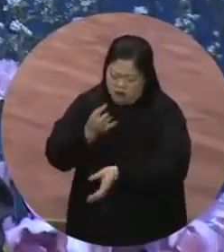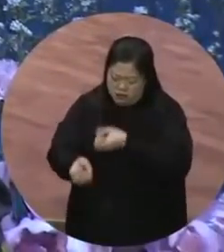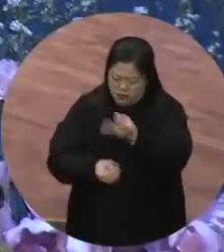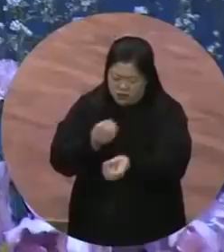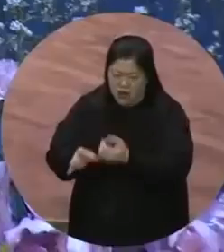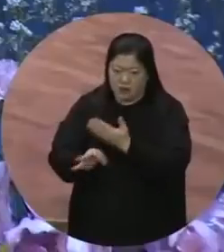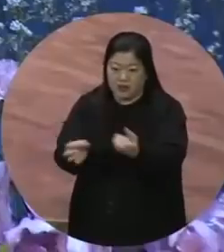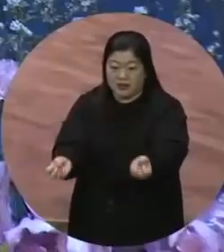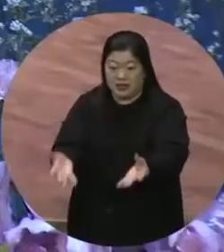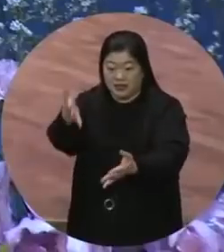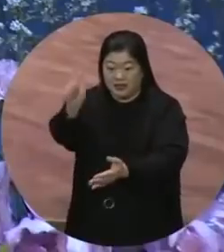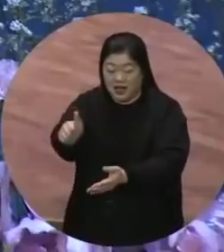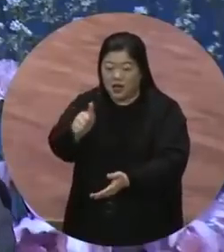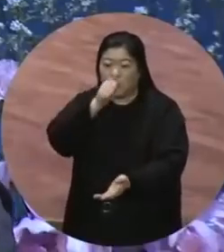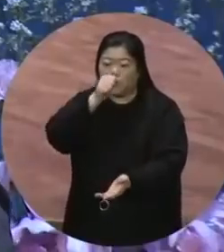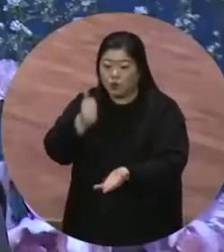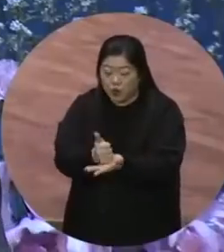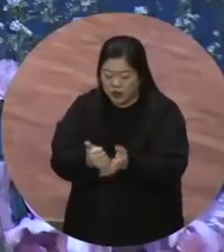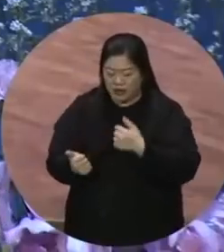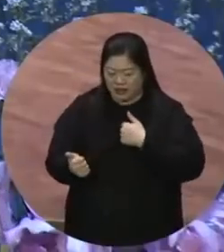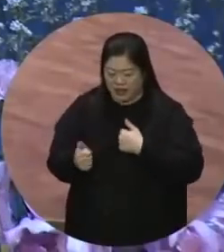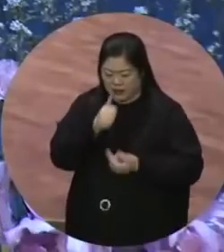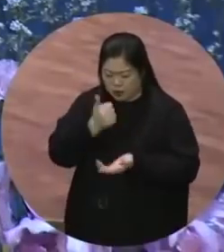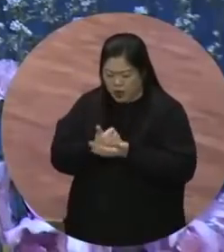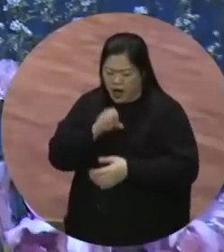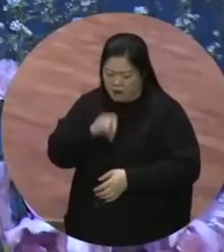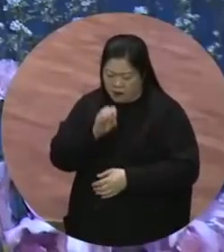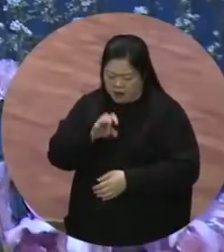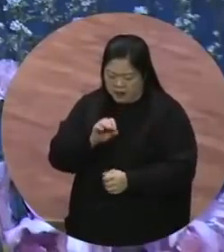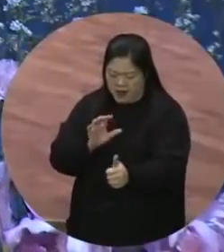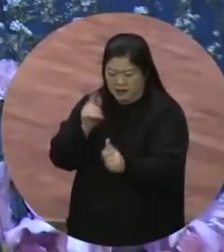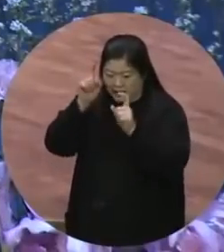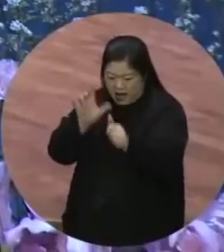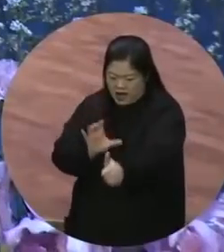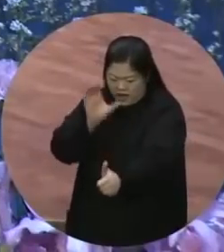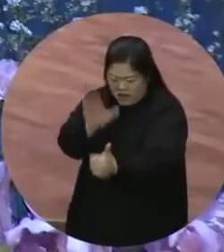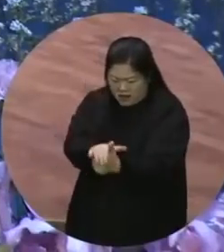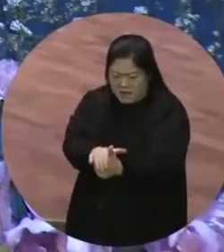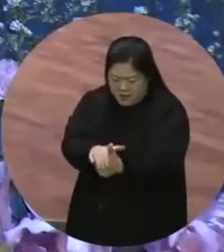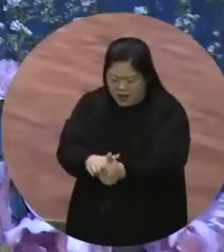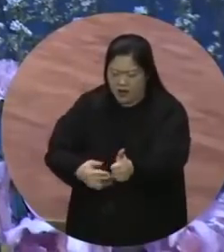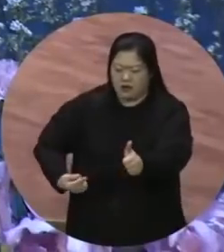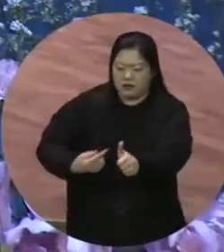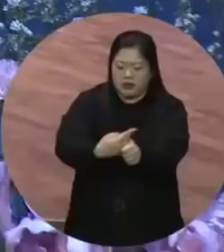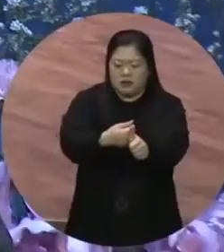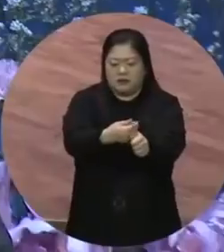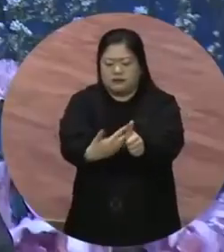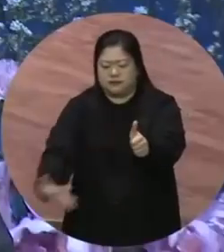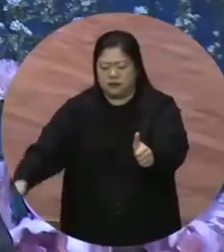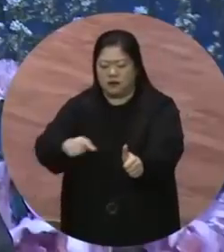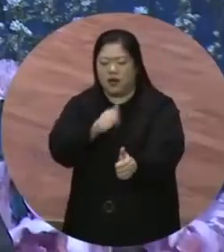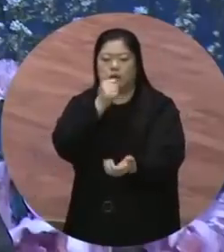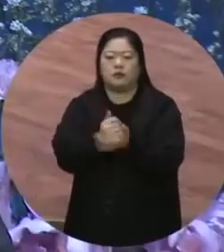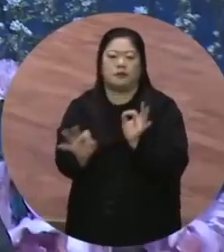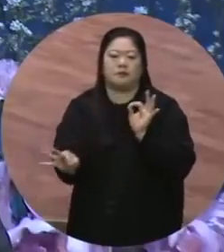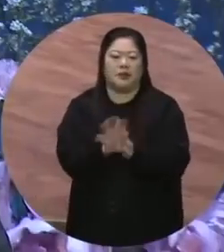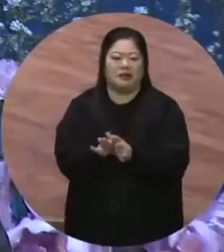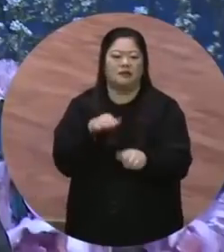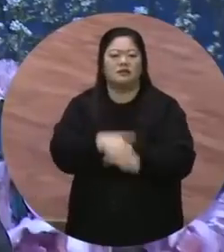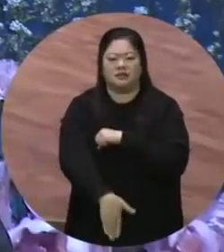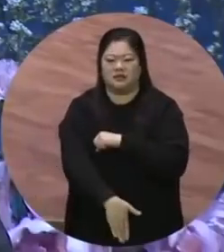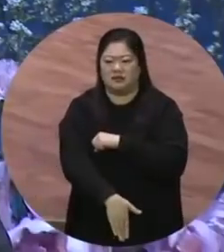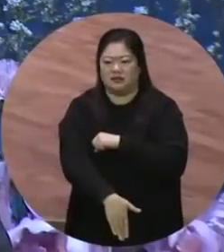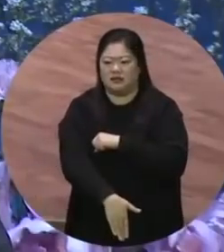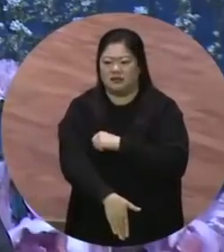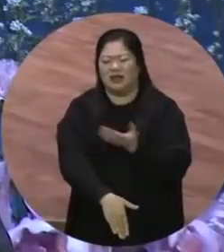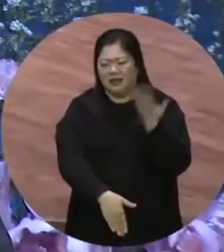돌아가는 그 속죄의 방법을 하나님께서 주셨는데, 그래서 피를 흘려야 돼요. 생명을